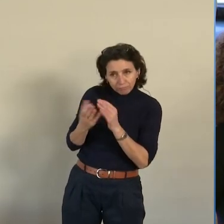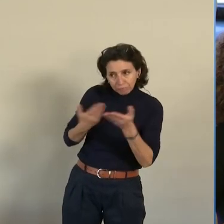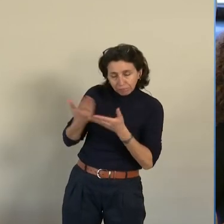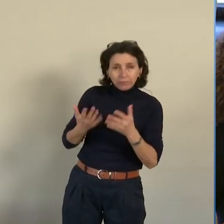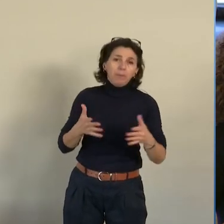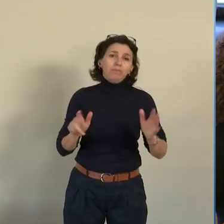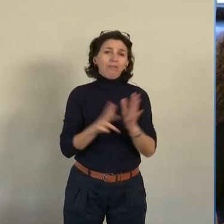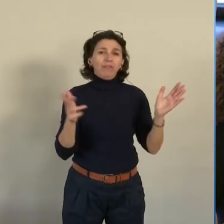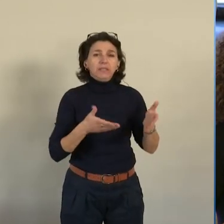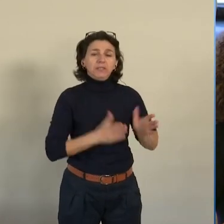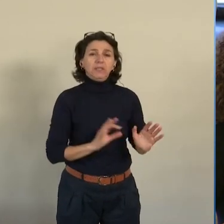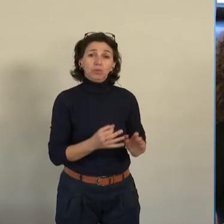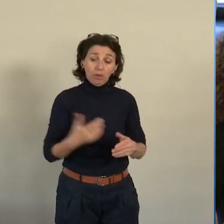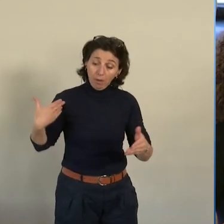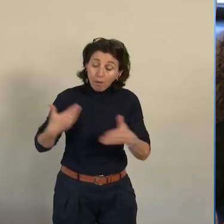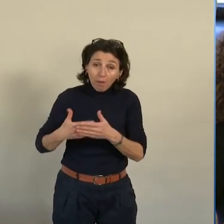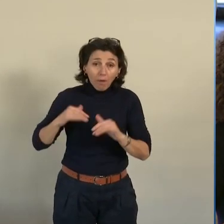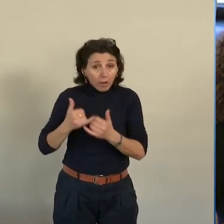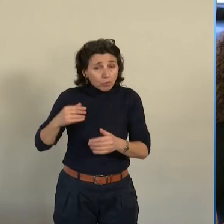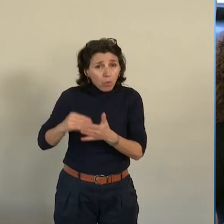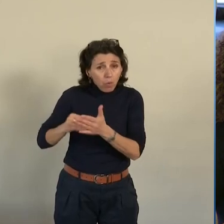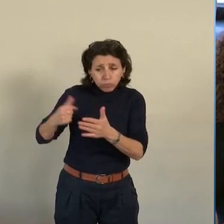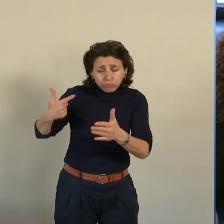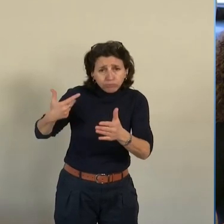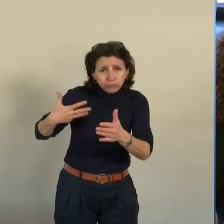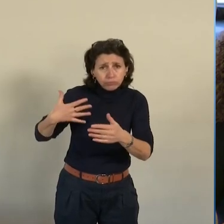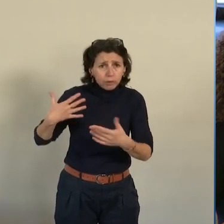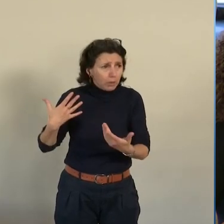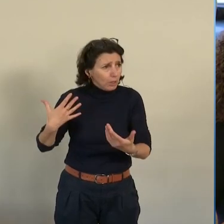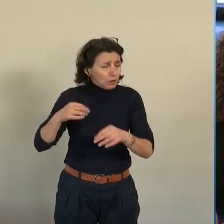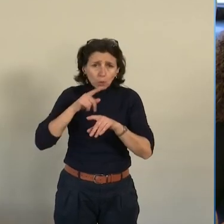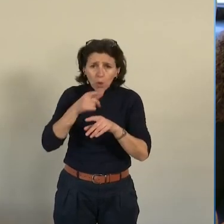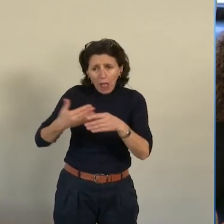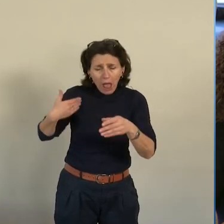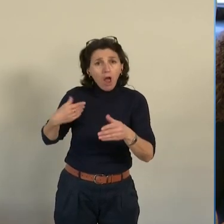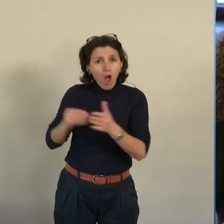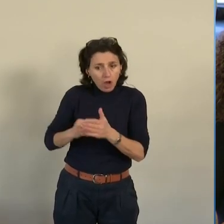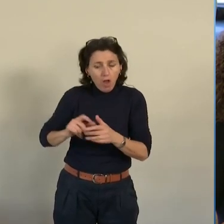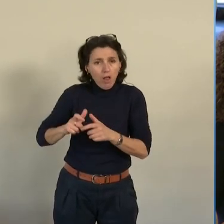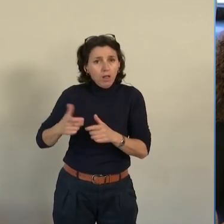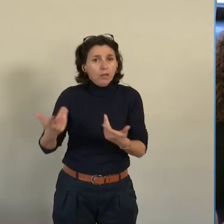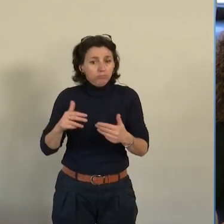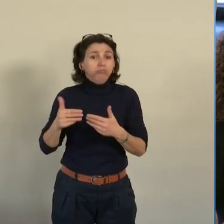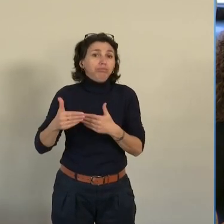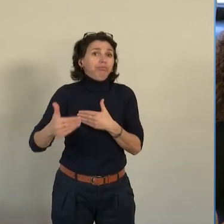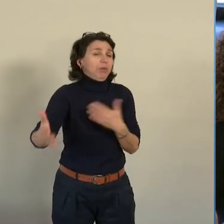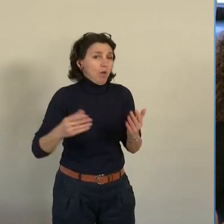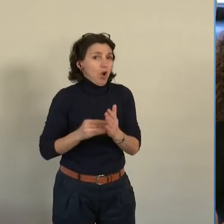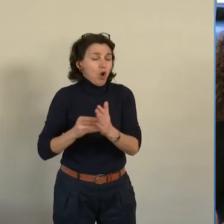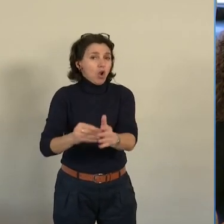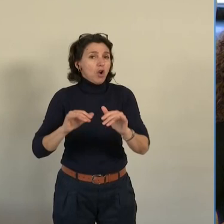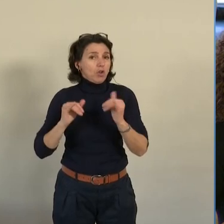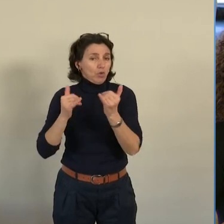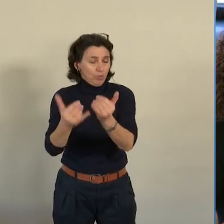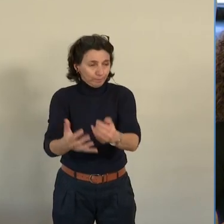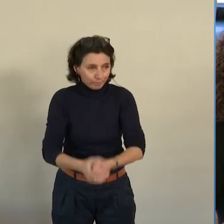d'chepied il y a eu des réunions encore il y a une dizaine de jours il y en aura cette semaines et il y en a en fait il va avoir beaucoup beaucoup beaucoup